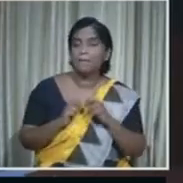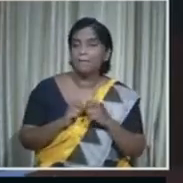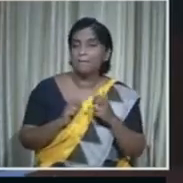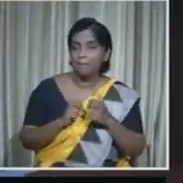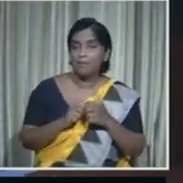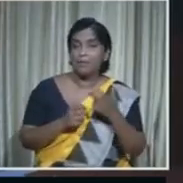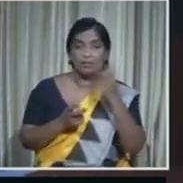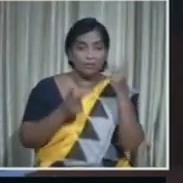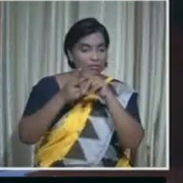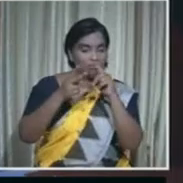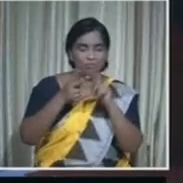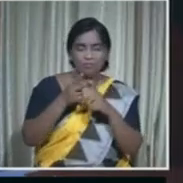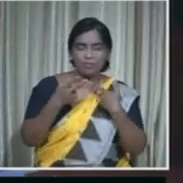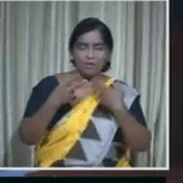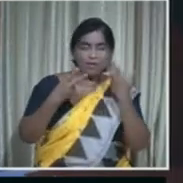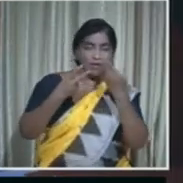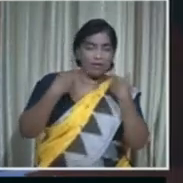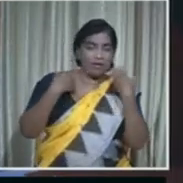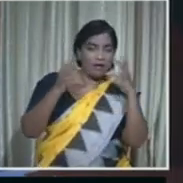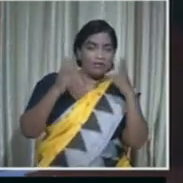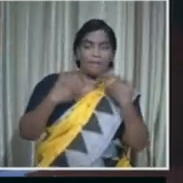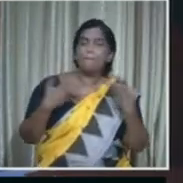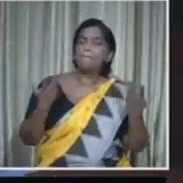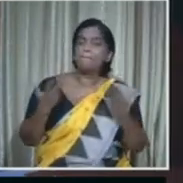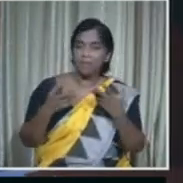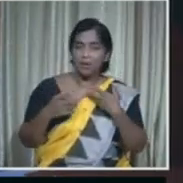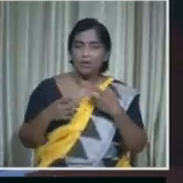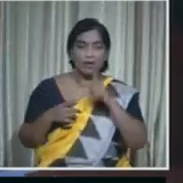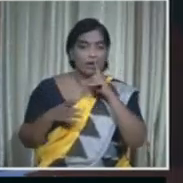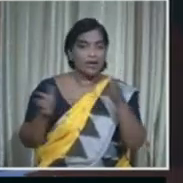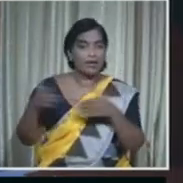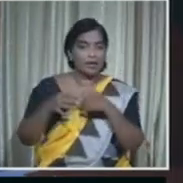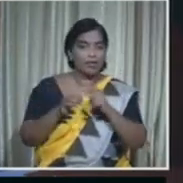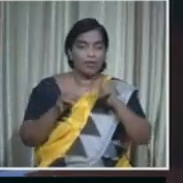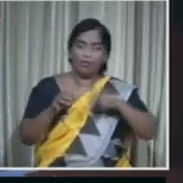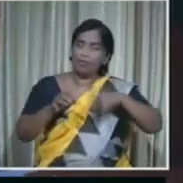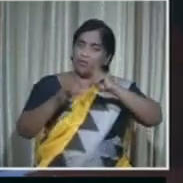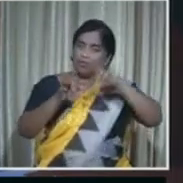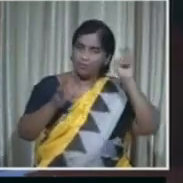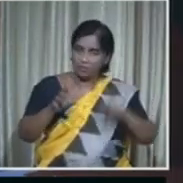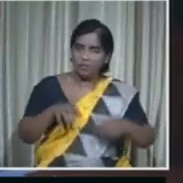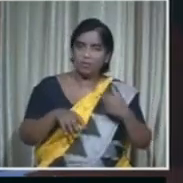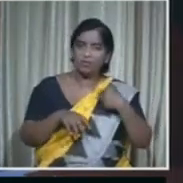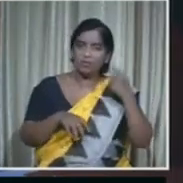කේන්ද්‍ර දෙකෙන් අපිට ගැලවෙන්න බෑ. ඒ නිසා අපි තමුන්නාන්සලා කැබිනට් මණ්ඩලය ඉල්ලා අස්සුණා. මා දන්නවා